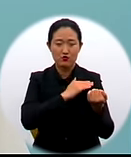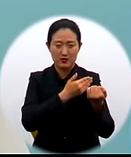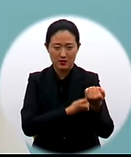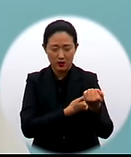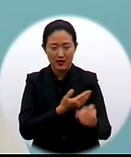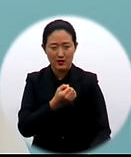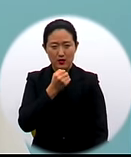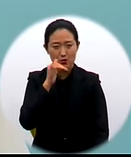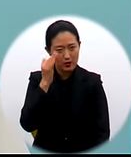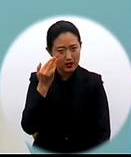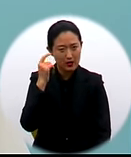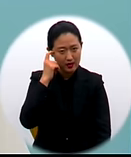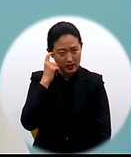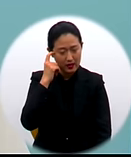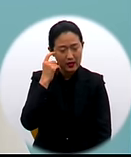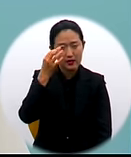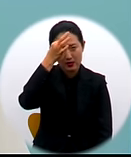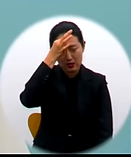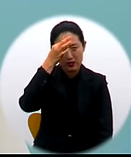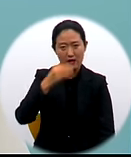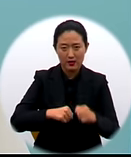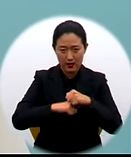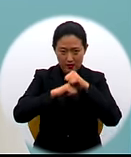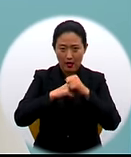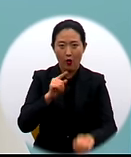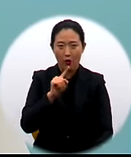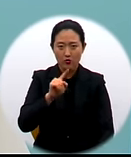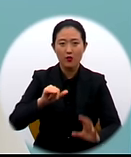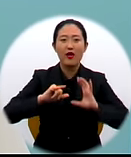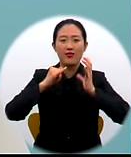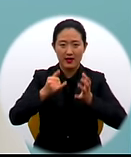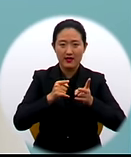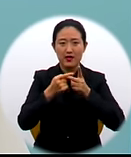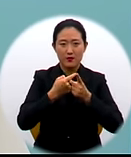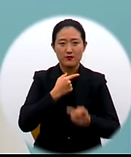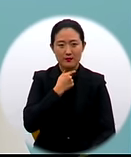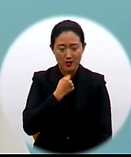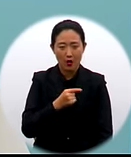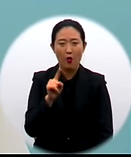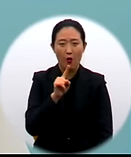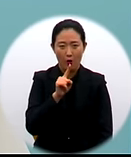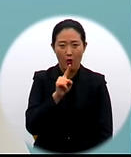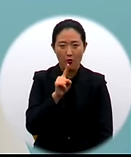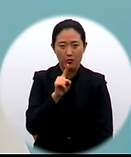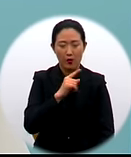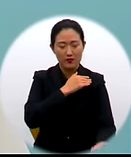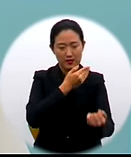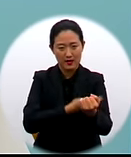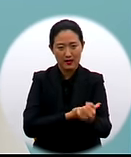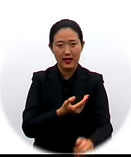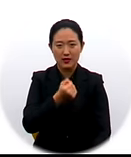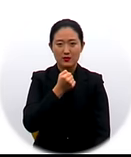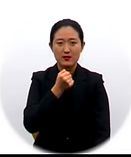어떤 직무 역량을 목표로 하지, 내가 어떤 기술이나 지식을 쌓고 싶지, 내가 어떤 세상을 이해하고 싶지, 사실은 나는